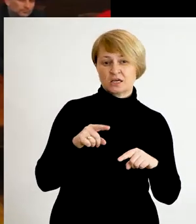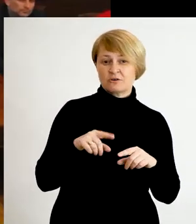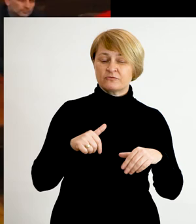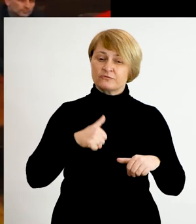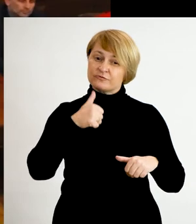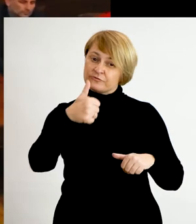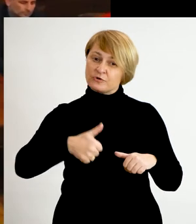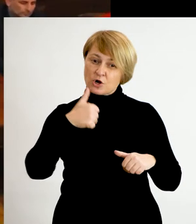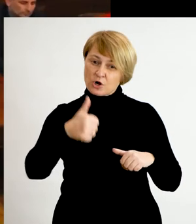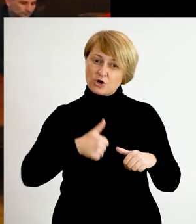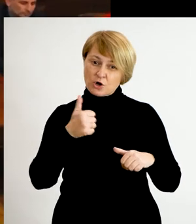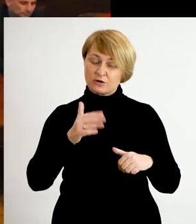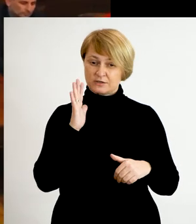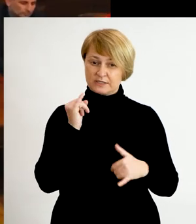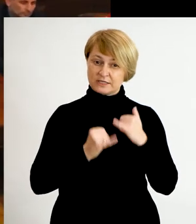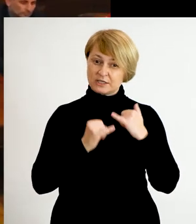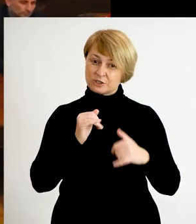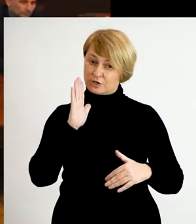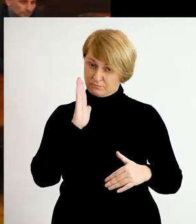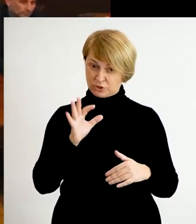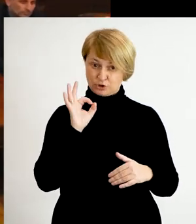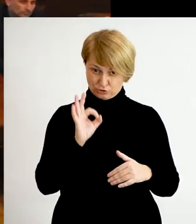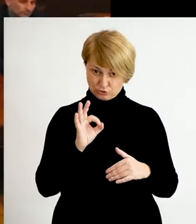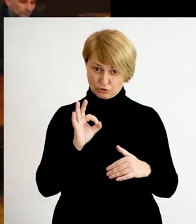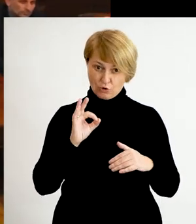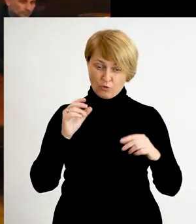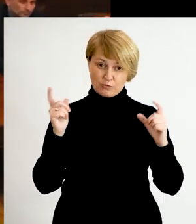Taki, który w ciągu roku zakładamy, jeżeli będzie